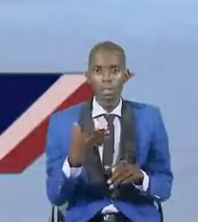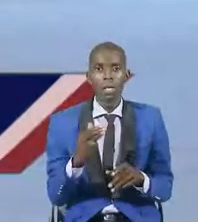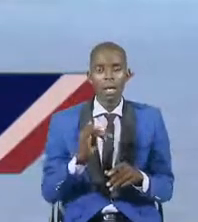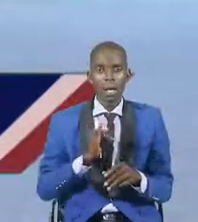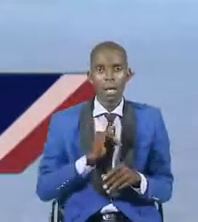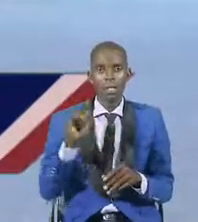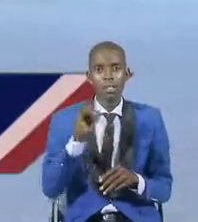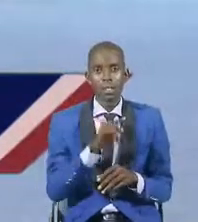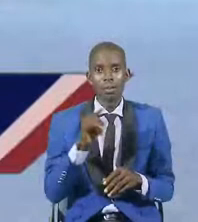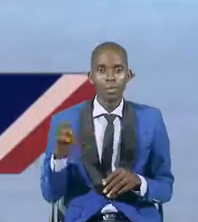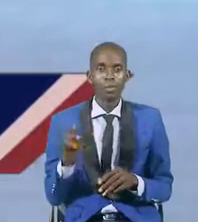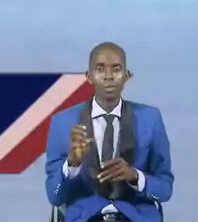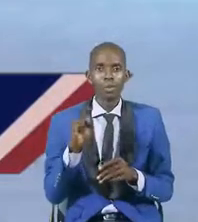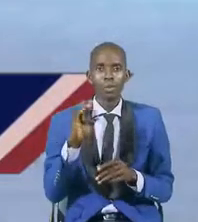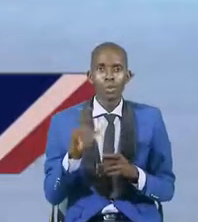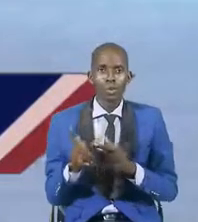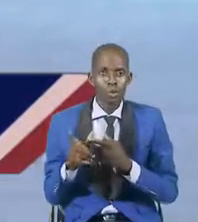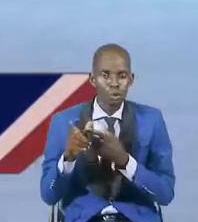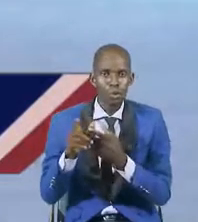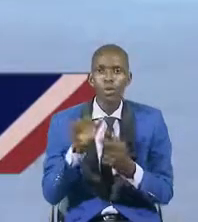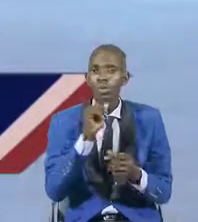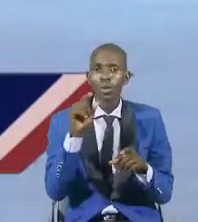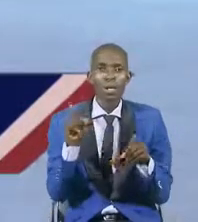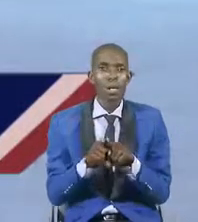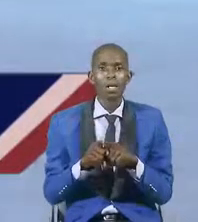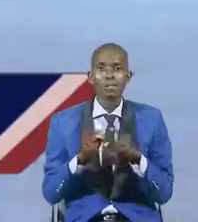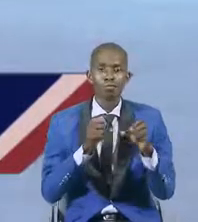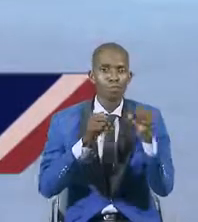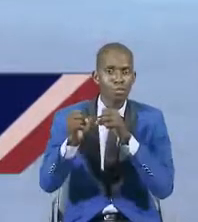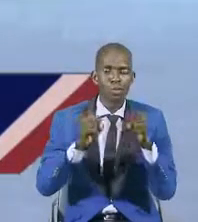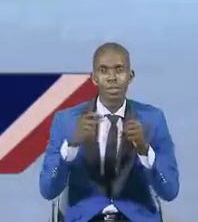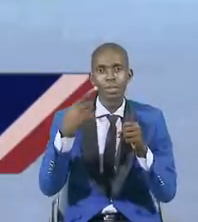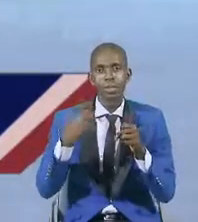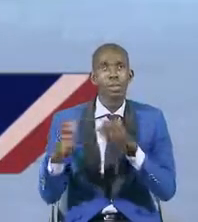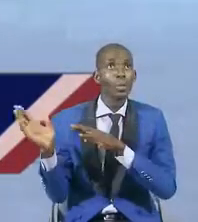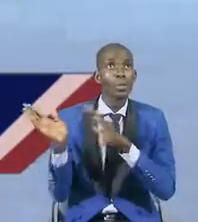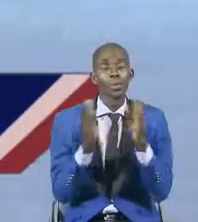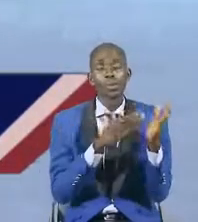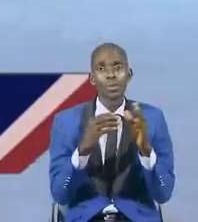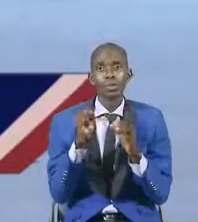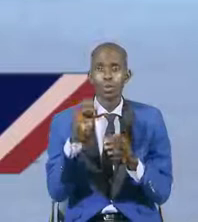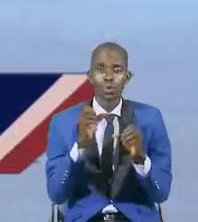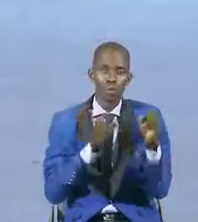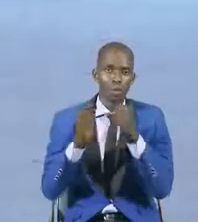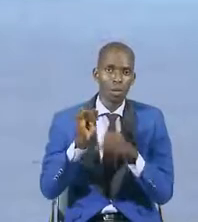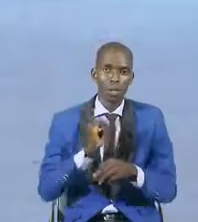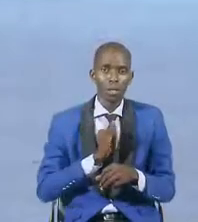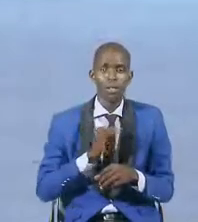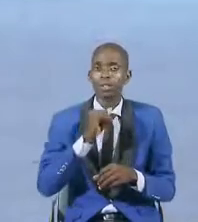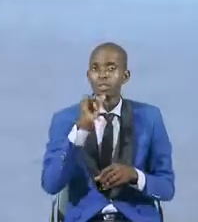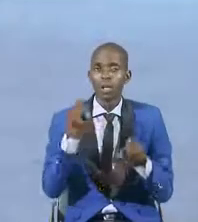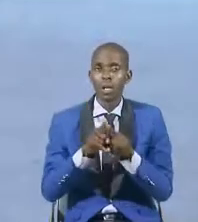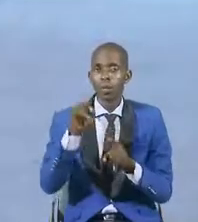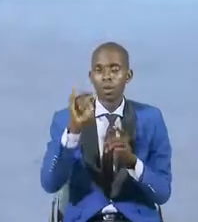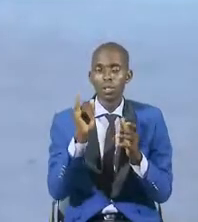dit. Moi donc, je cours non pas comme à l'aventure, je frappe non pas comme battant